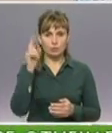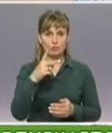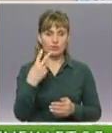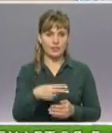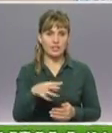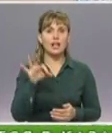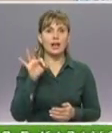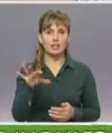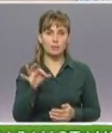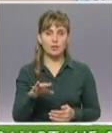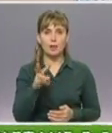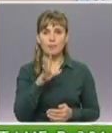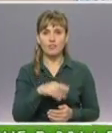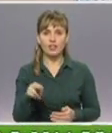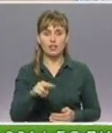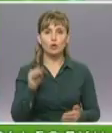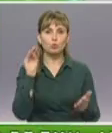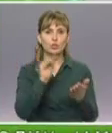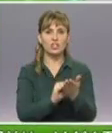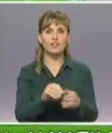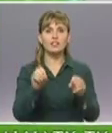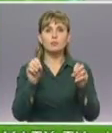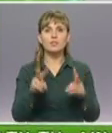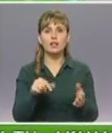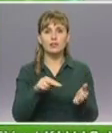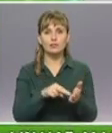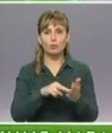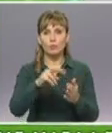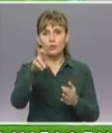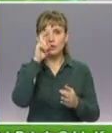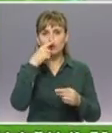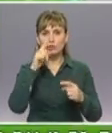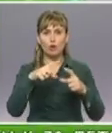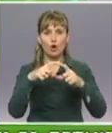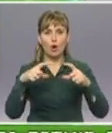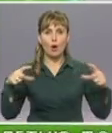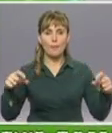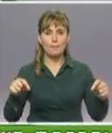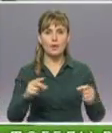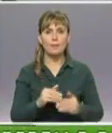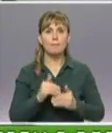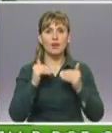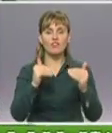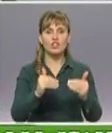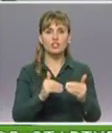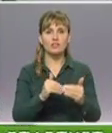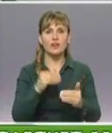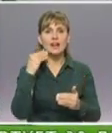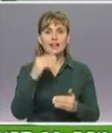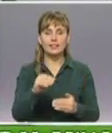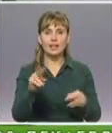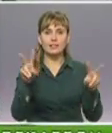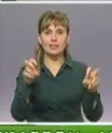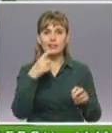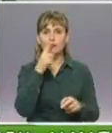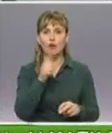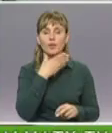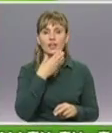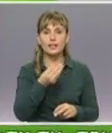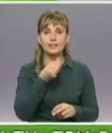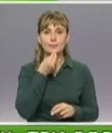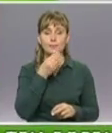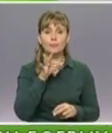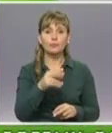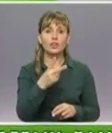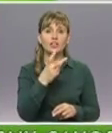20 октября в МВД установили специальные цены на государственные регистрационные номера повышенного класса. Цены на крутые номера варьируются